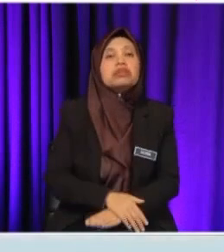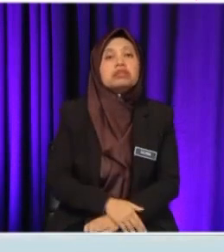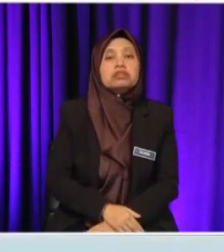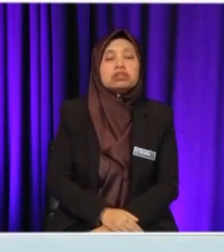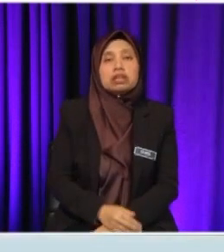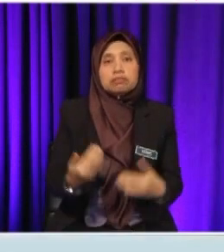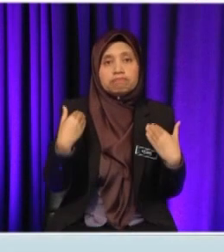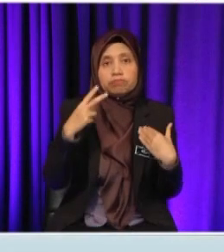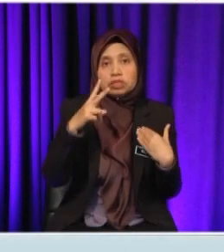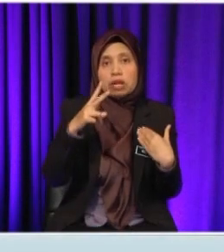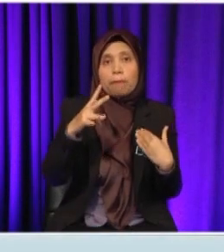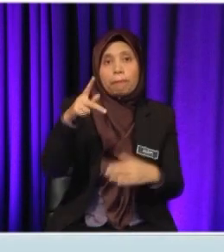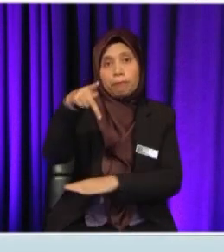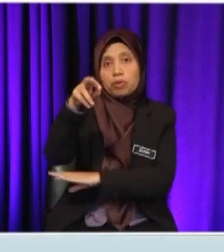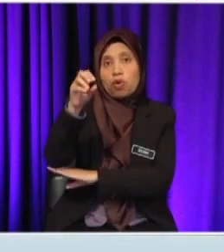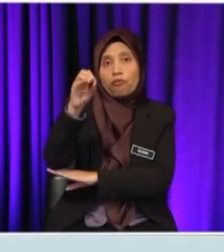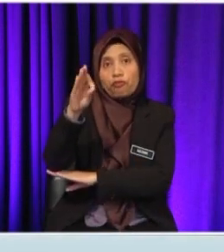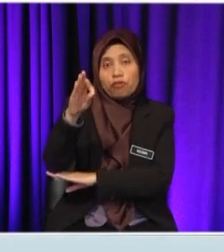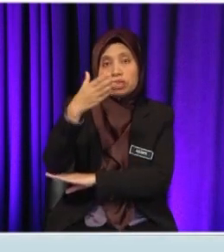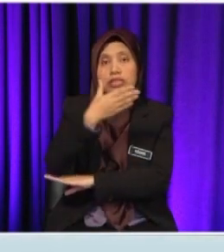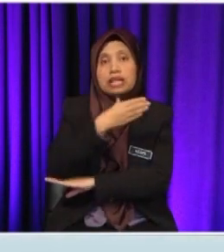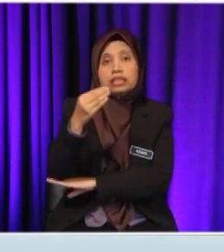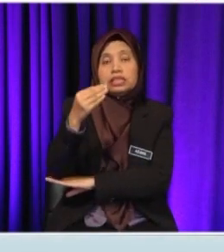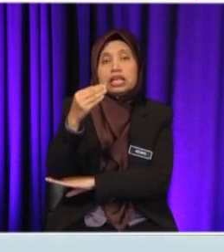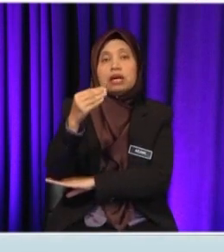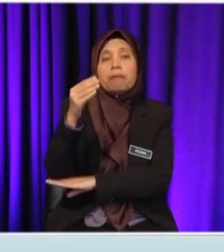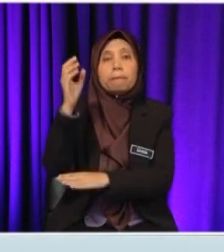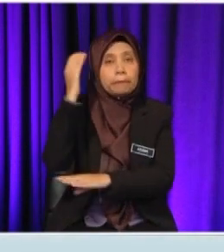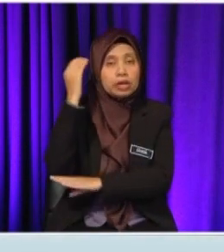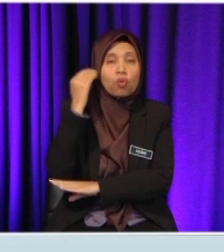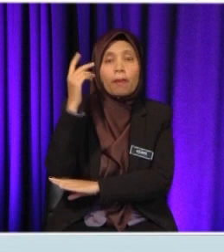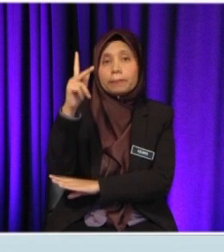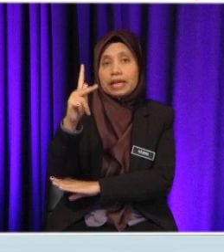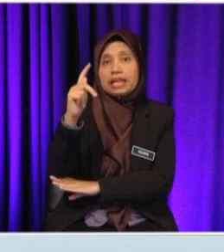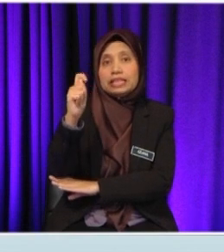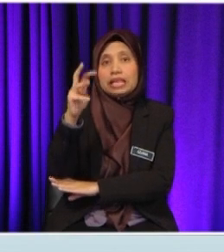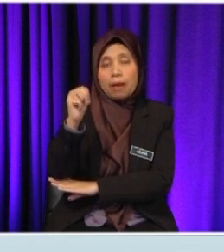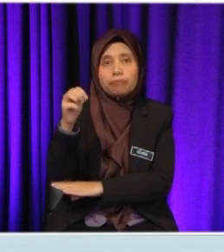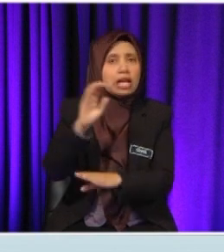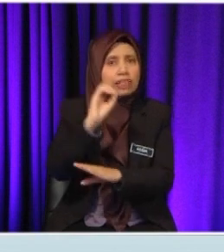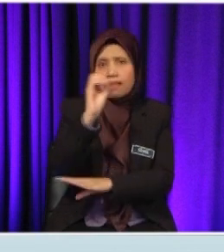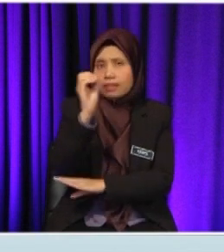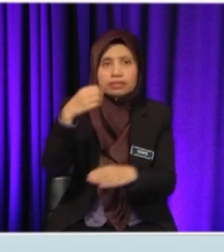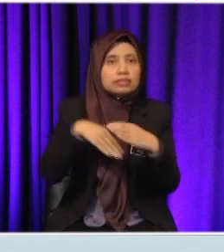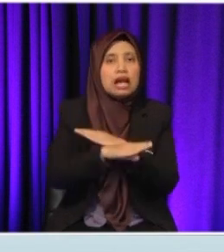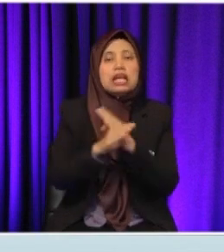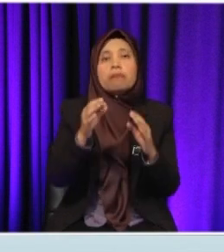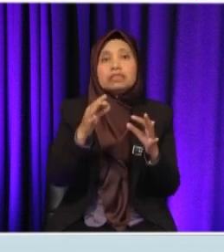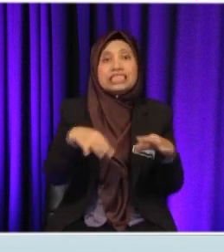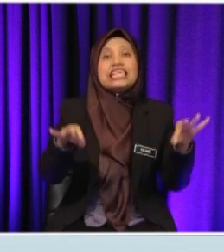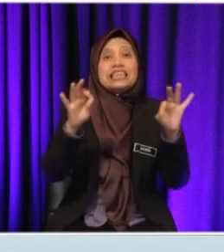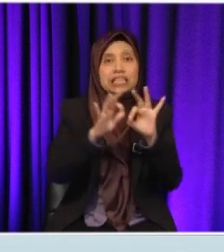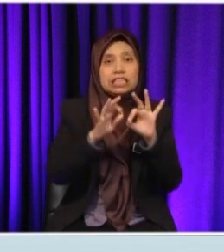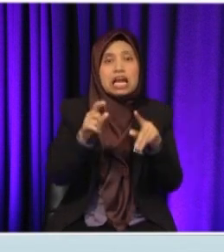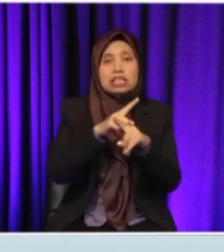dalam cerpen adalah Profesor Ray J dan juga peguam KTN. Tidak terdapat dalam petikan, tetapi ada